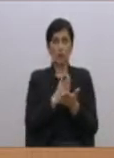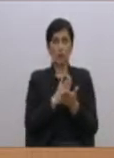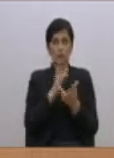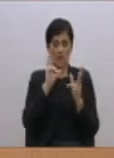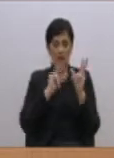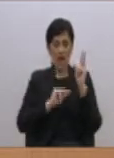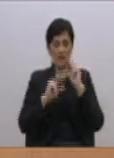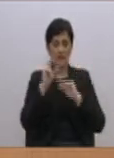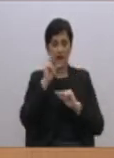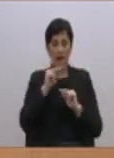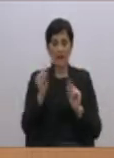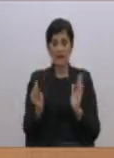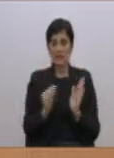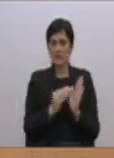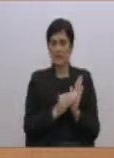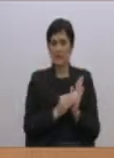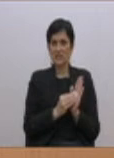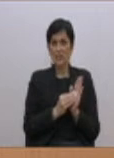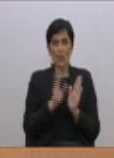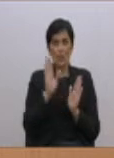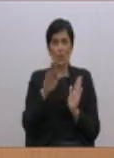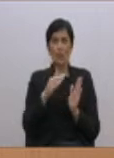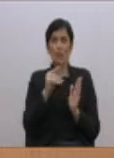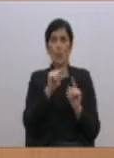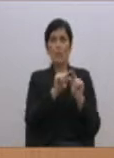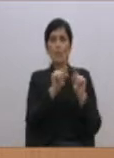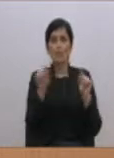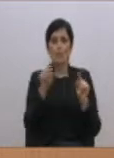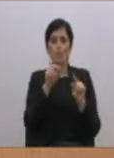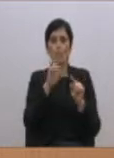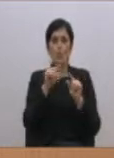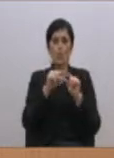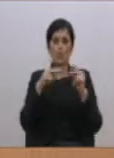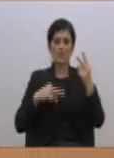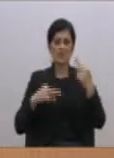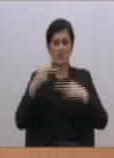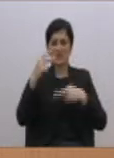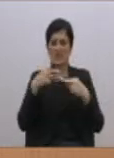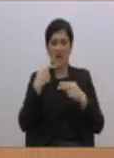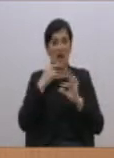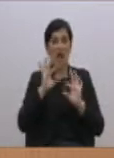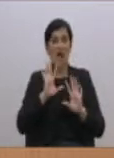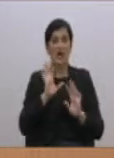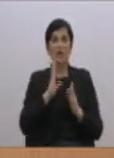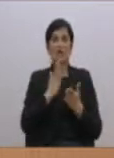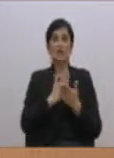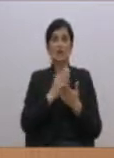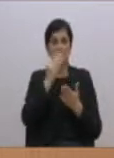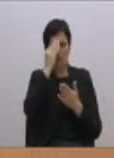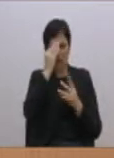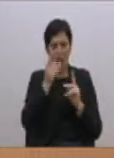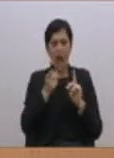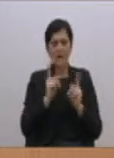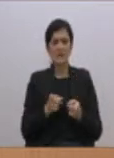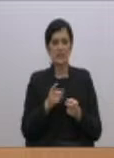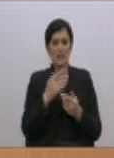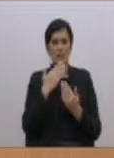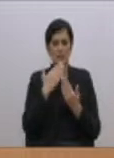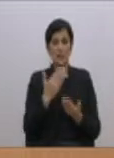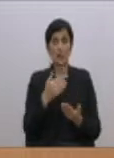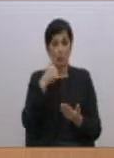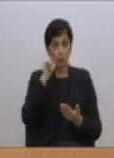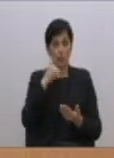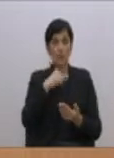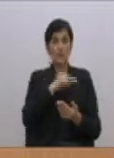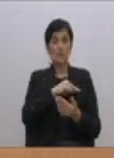გათვალისწინება? Და ნუ მომიყვანთ აქ მუხლი პუნქტის გადაადგილებას, ძალიან გთხოვთ, არსებით საკითხებს გეკითხებით, იმიტომ რომ გუშინმე ვიყავი